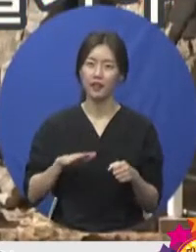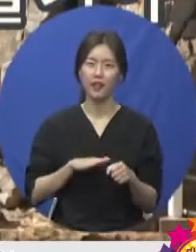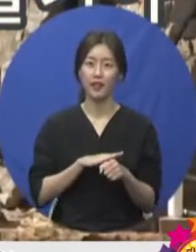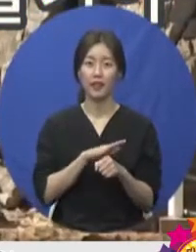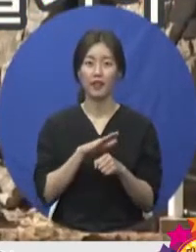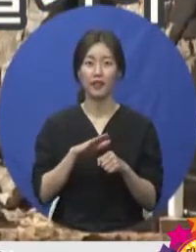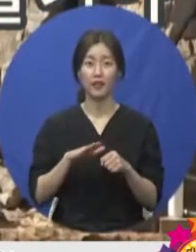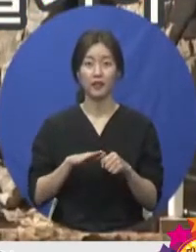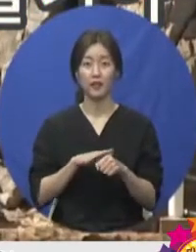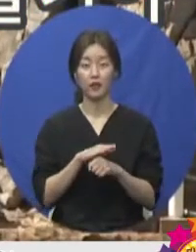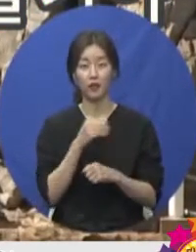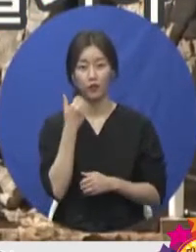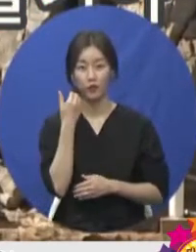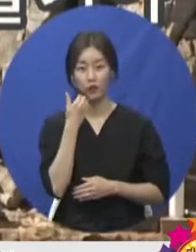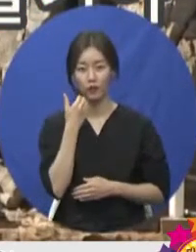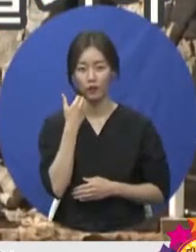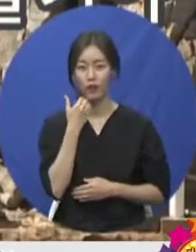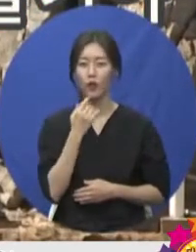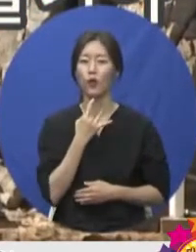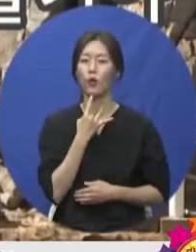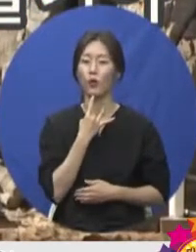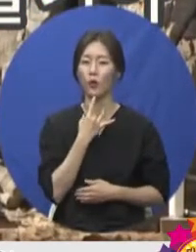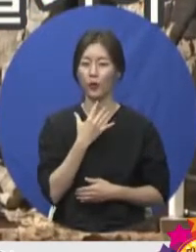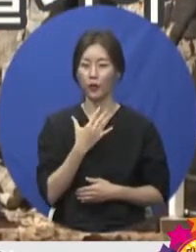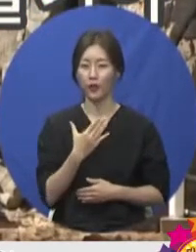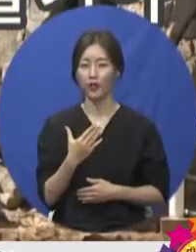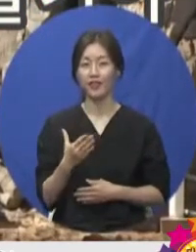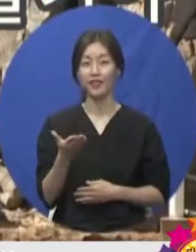내 사랑은